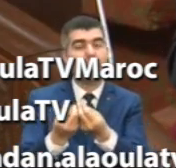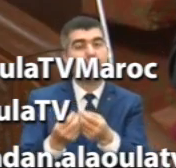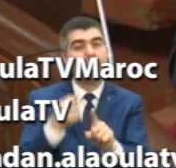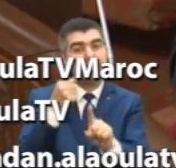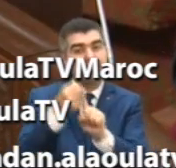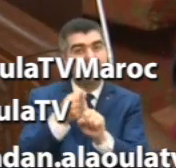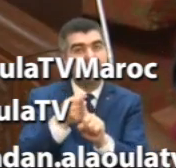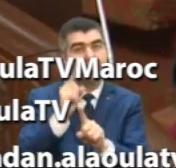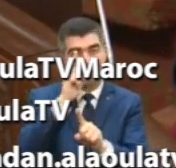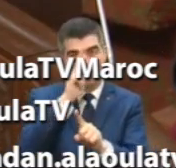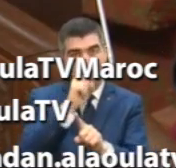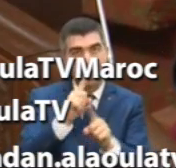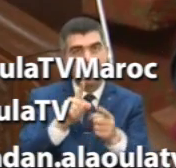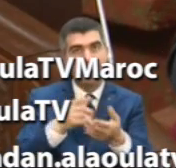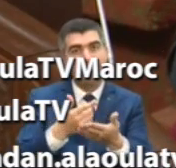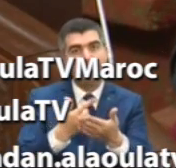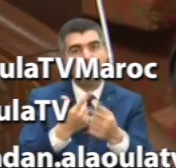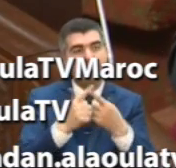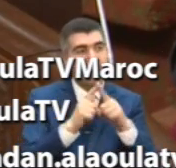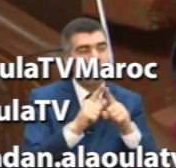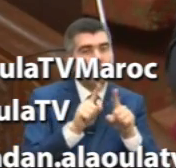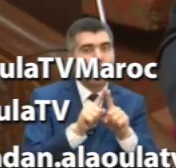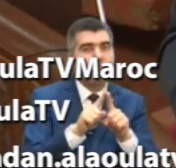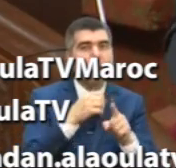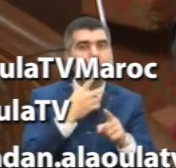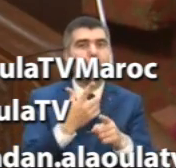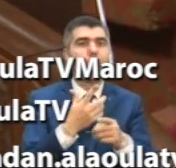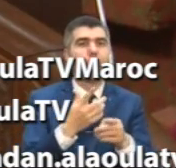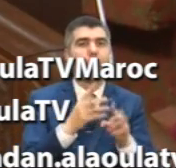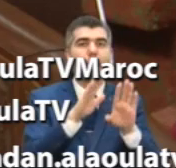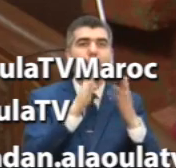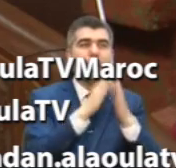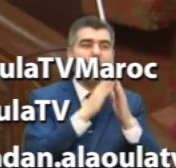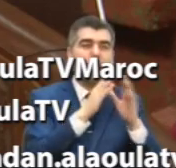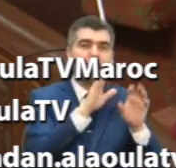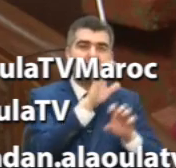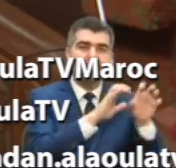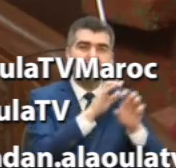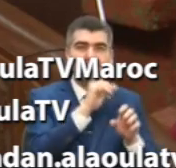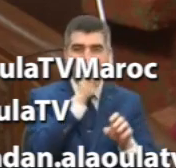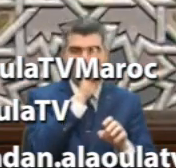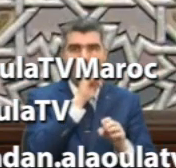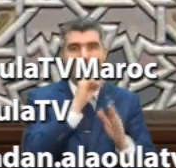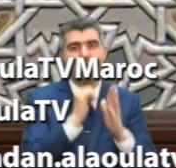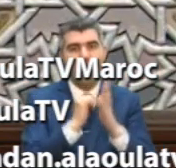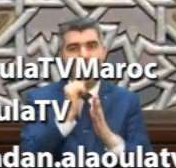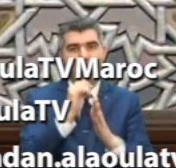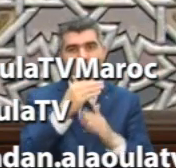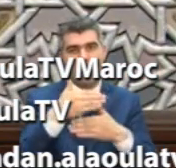لنعالج هذه القضية ديال المدن بدون صفيح في إطار مقاربة جهوية، وسننجح إن شاء الله.